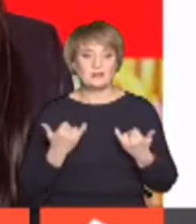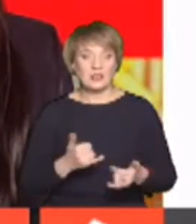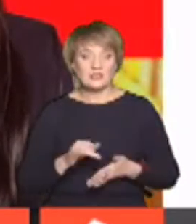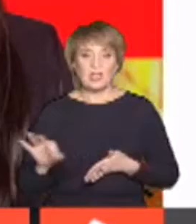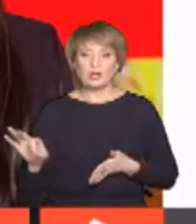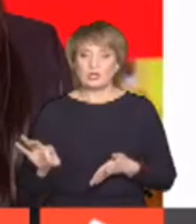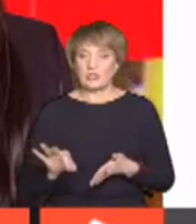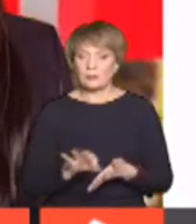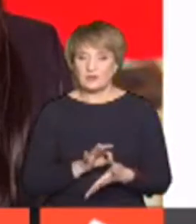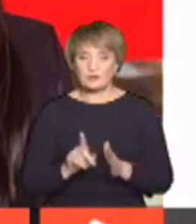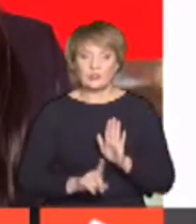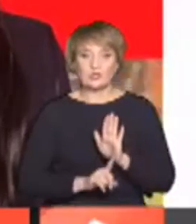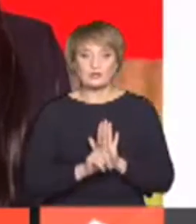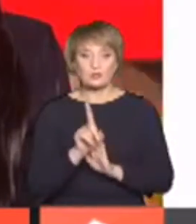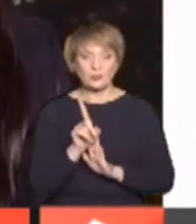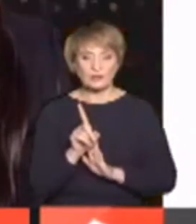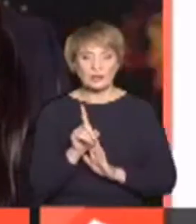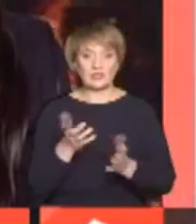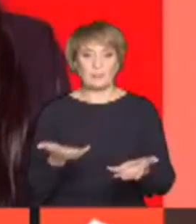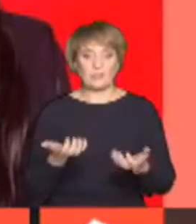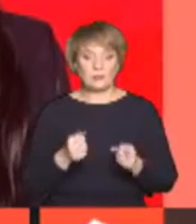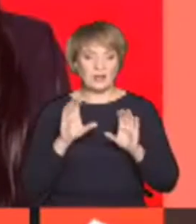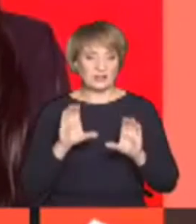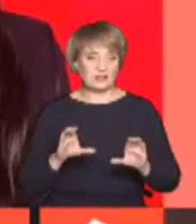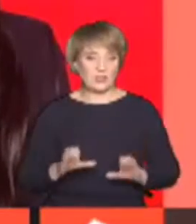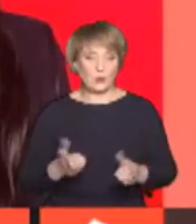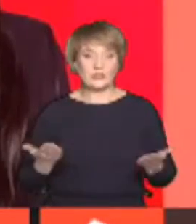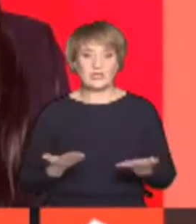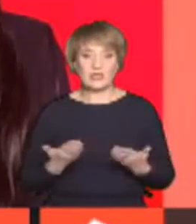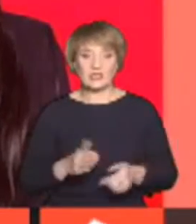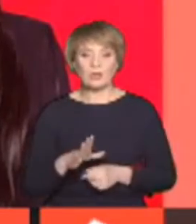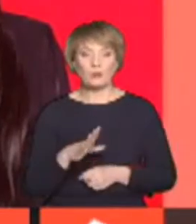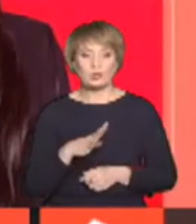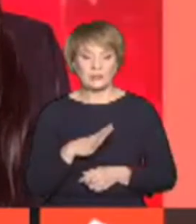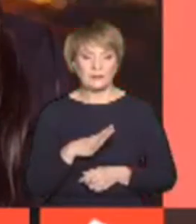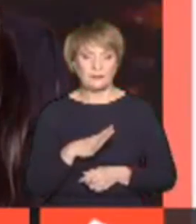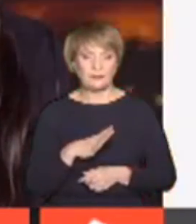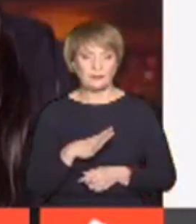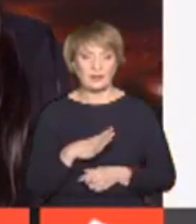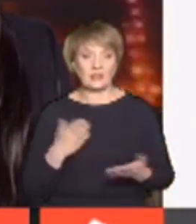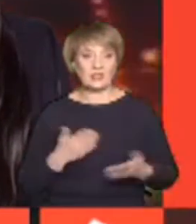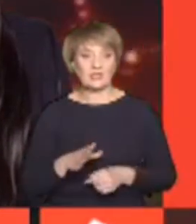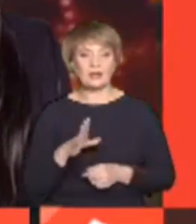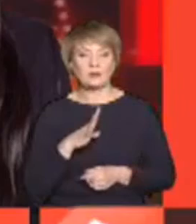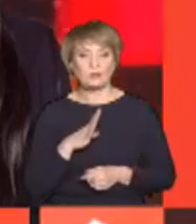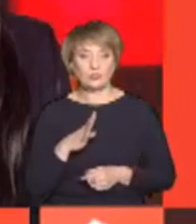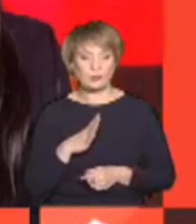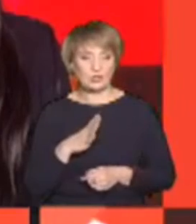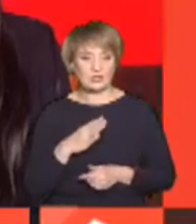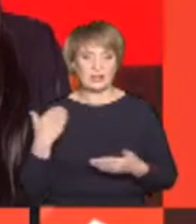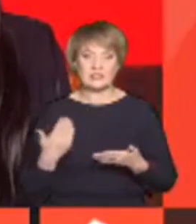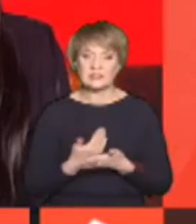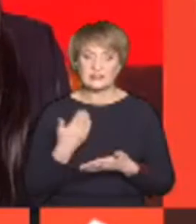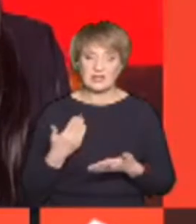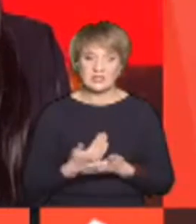терміново розпочати приймати закони, які б були, ну скажімо так, які б були санкційними